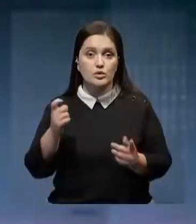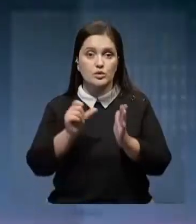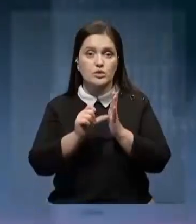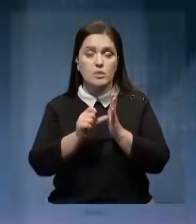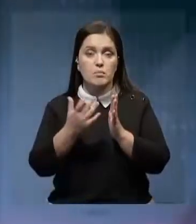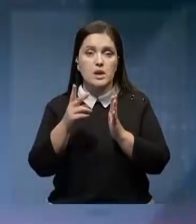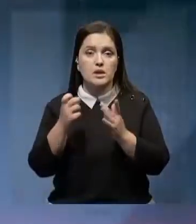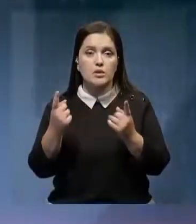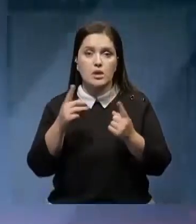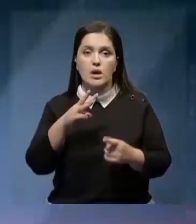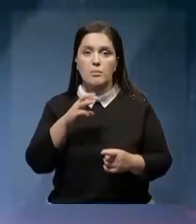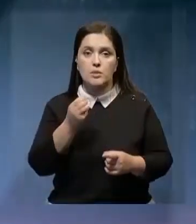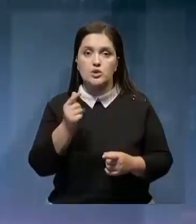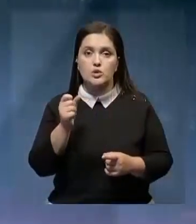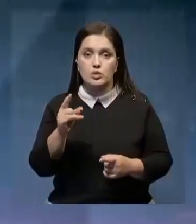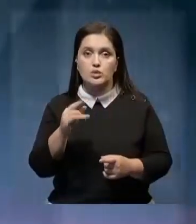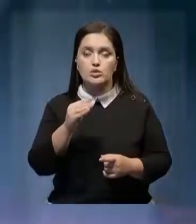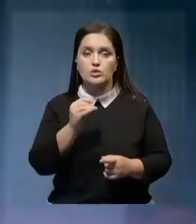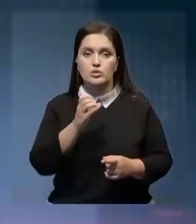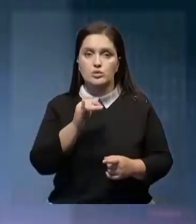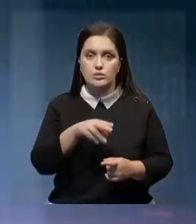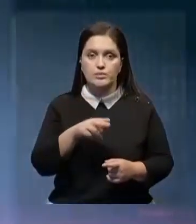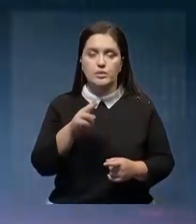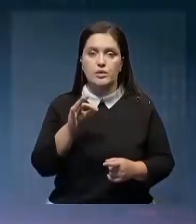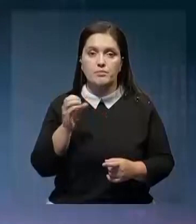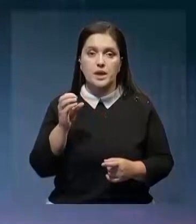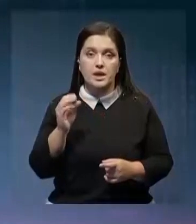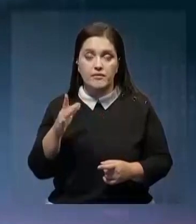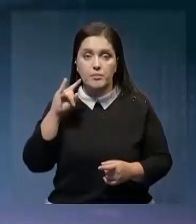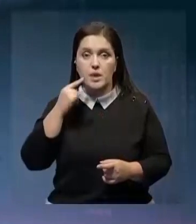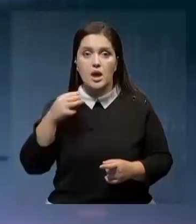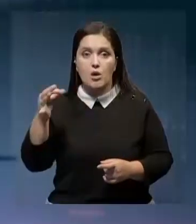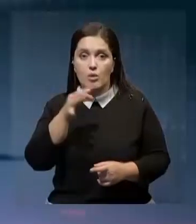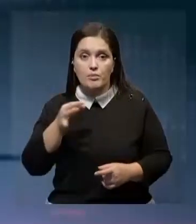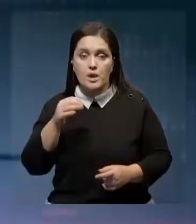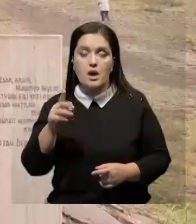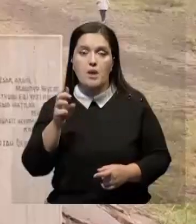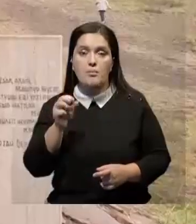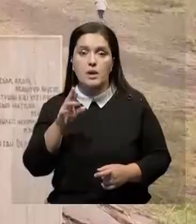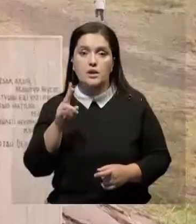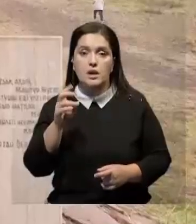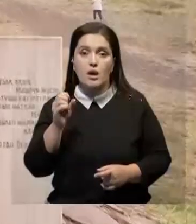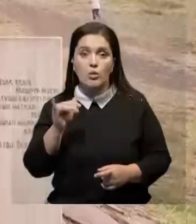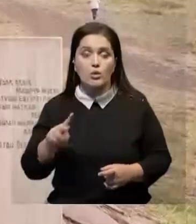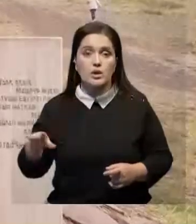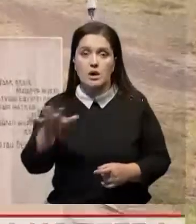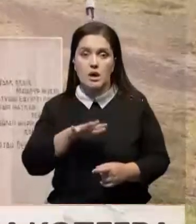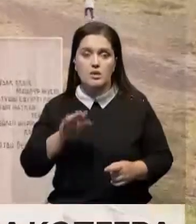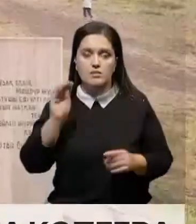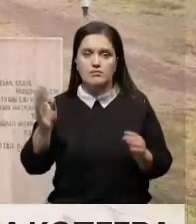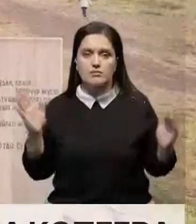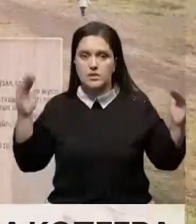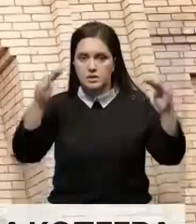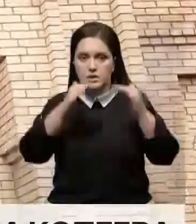165-летие машхуро жусупа купеева отметили в Павлодарской области на родине поэта в байнаульском районе установили этнаул